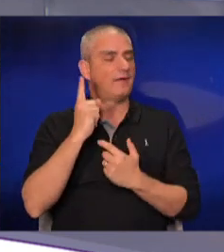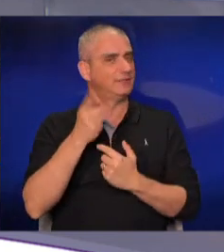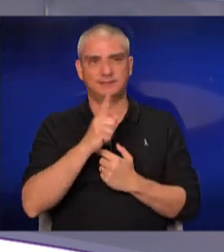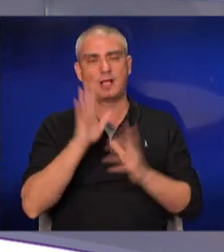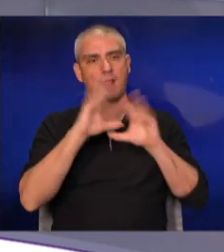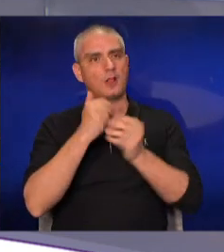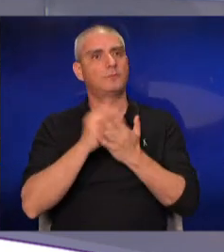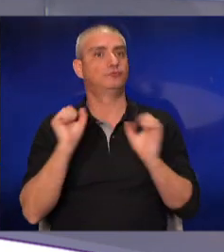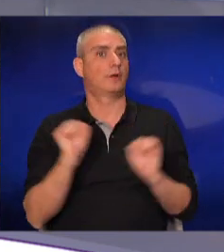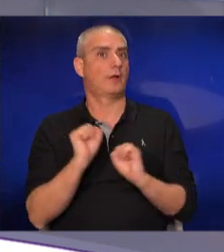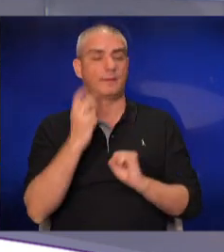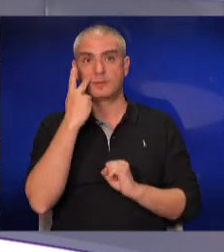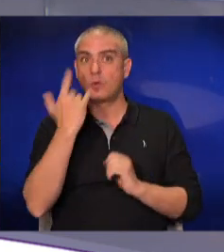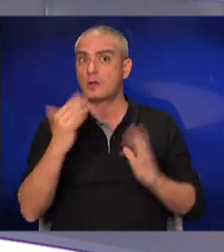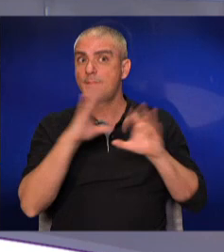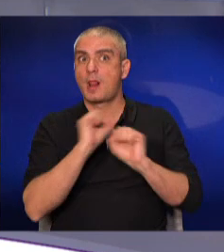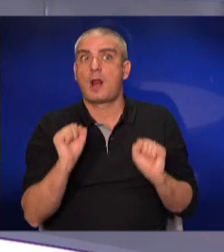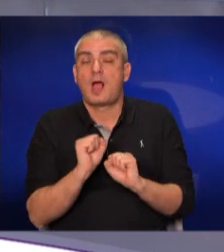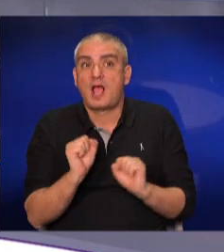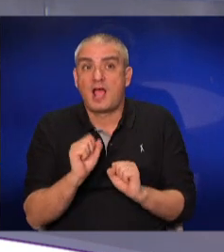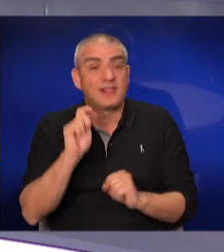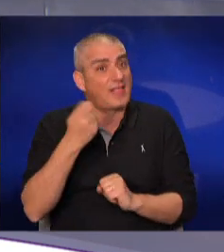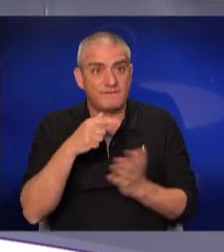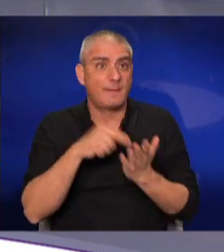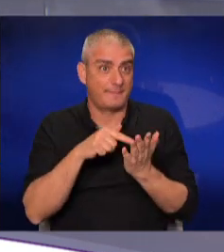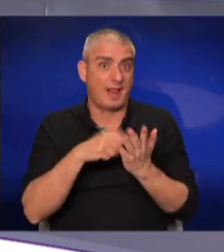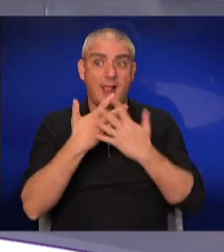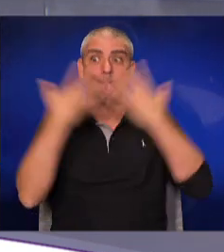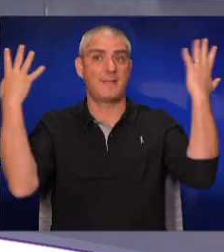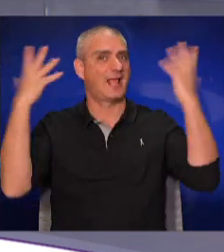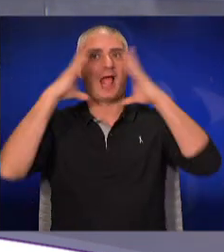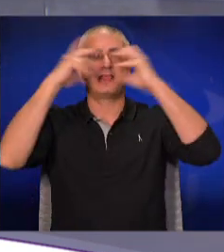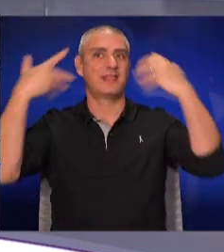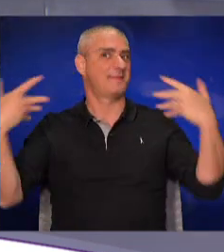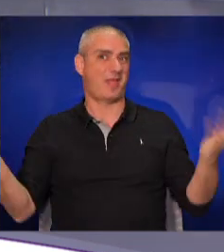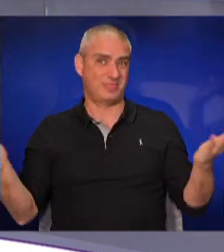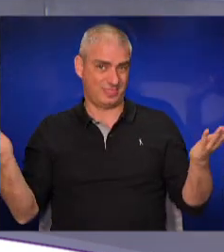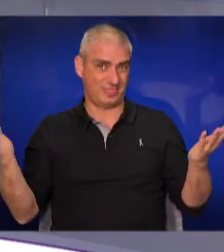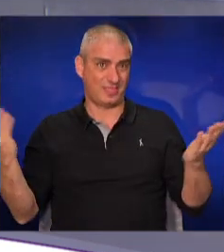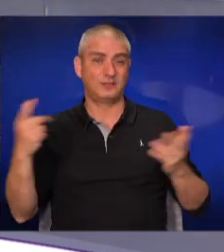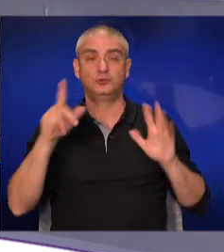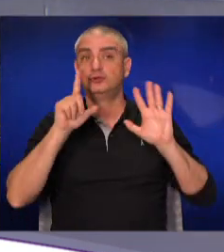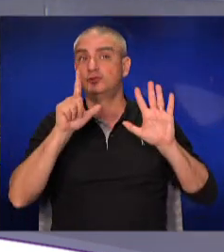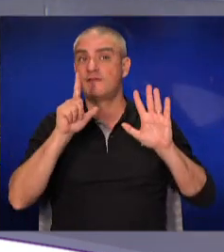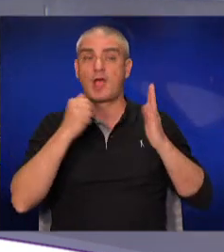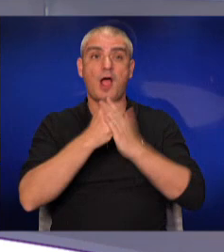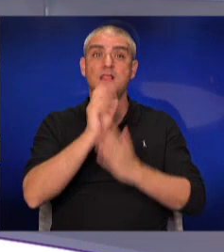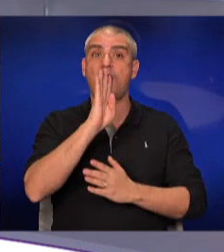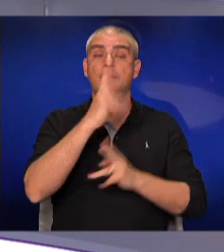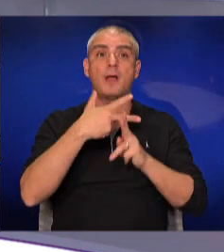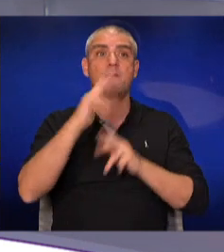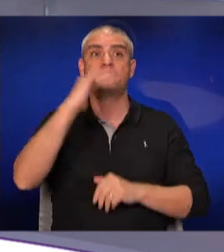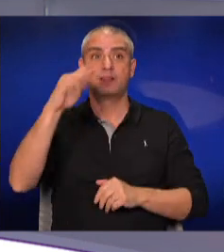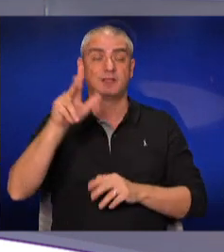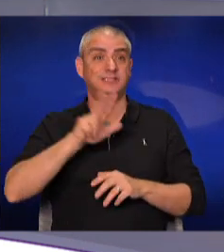ממשיכים להיות קרים, ותראו עד כמה הלילה הזה קר, דווקא בגלל שהוא בהיר, בגלל שאין לנו הרבה מאוד עננים, 7-4 מעלות בלבד בערים, גם